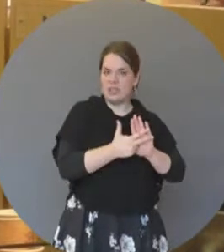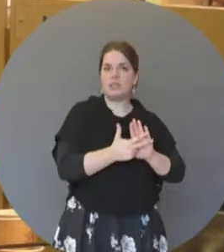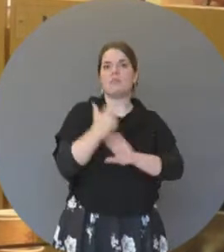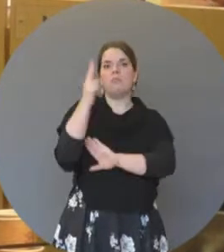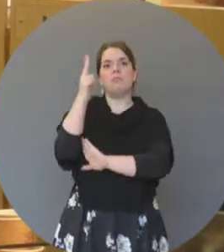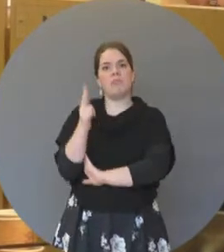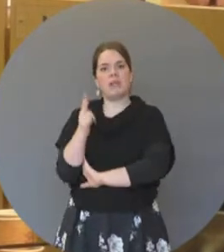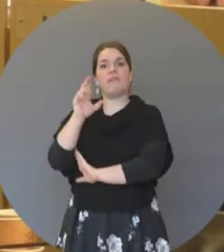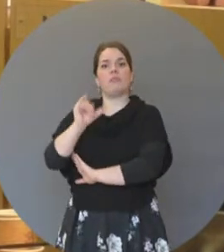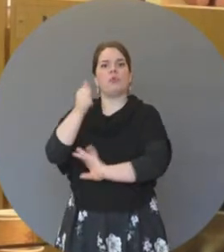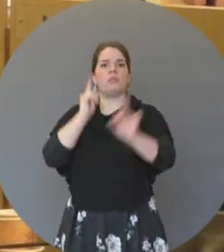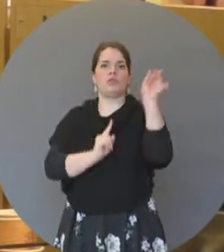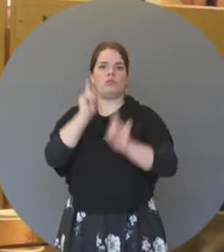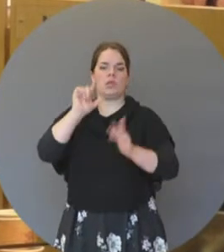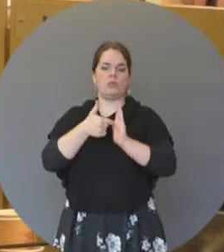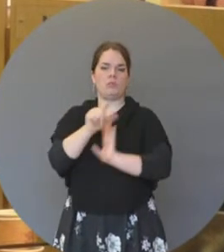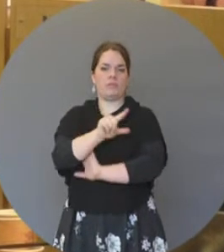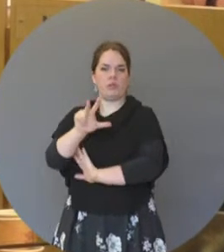203